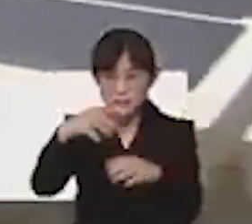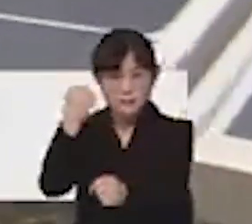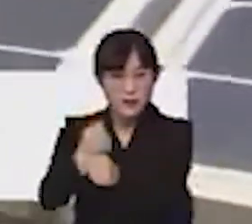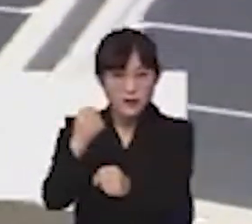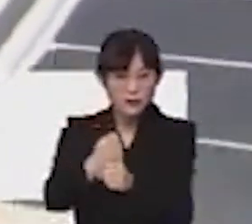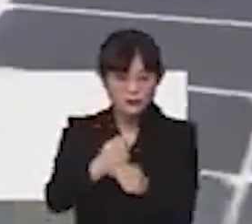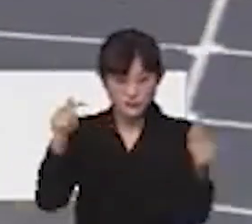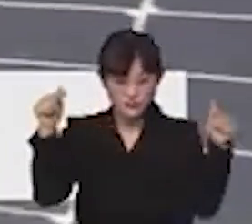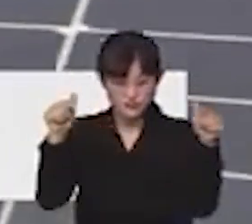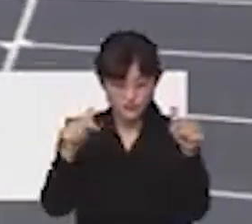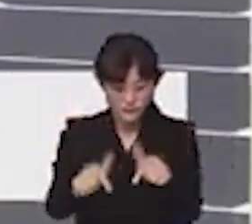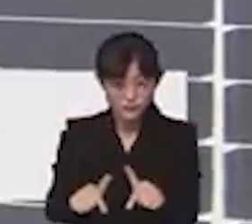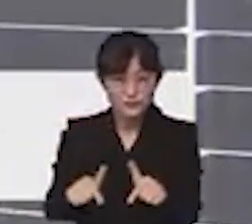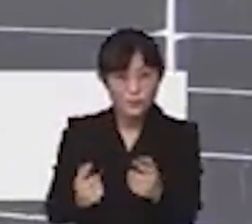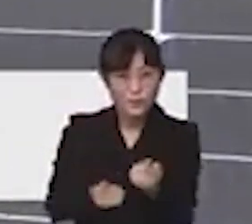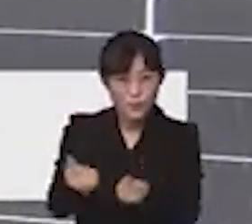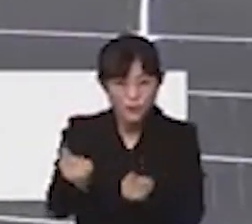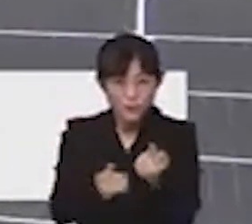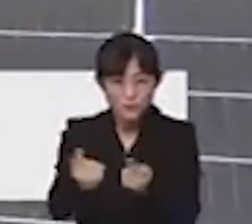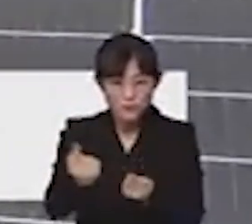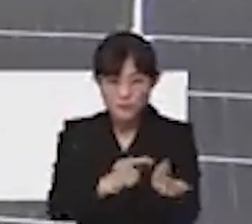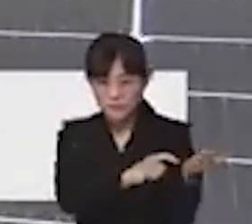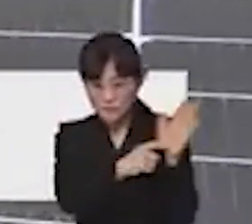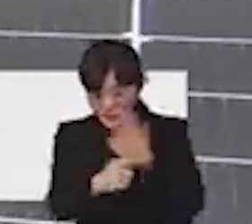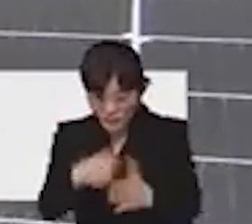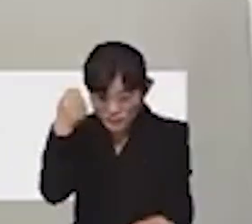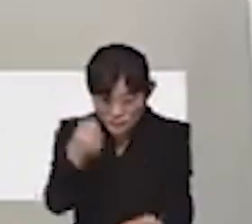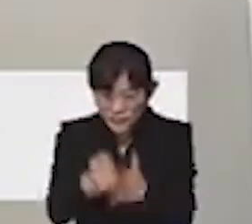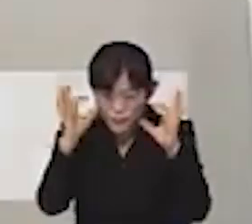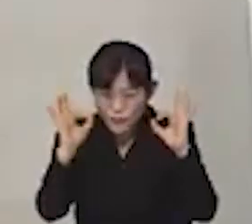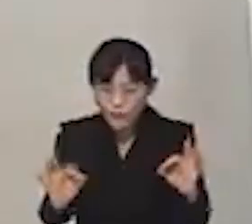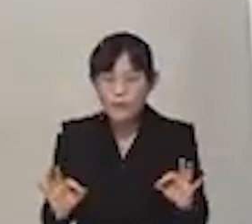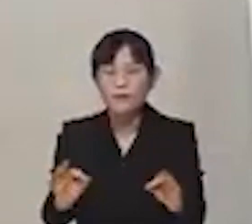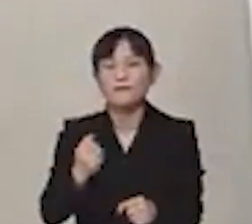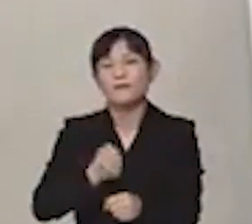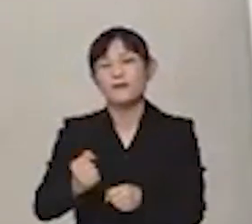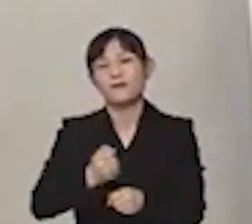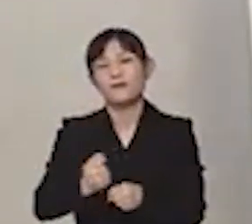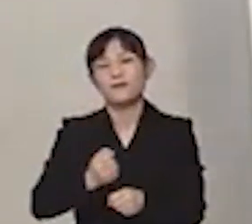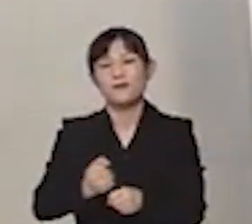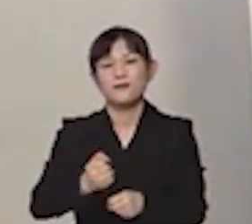중단하거나 줄이는 출력 제어 조치를 실시한다는 결정에 비상이 걸렸습니다.